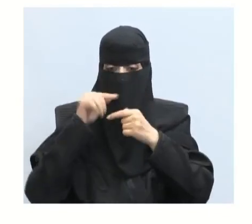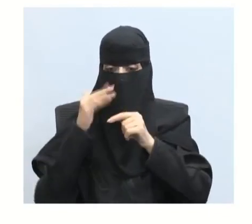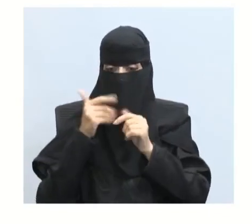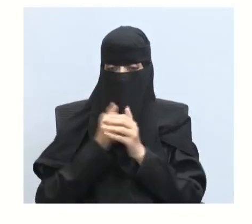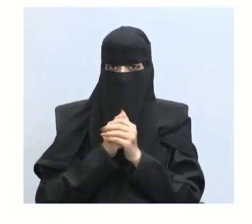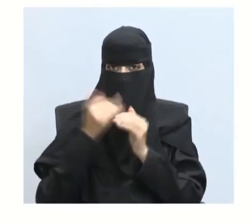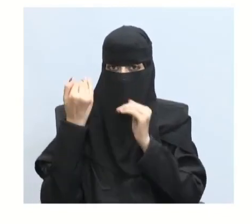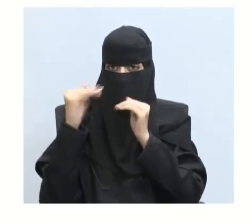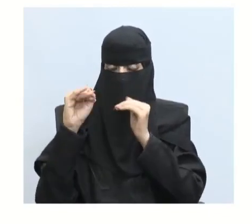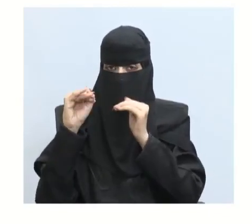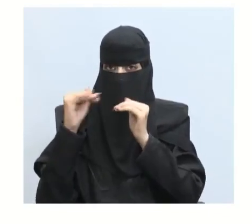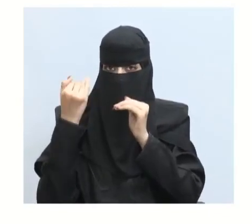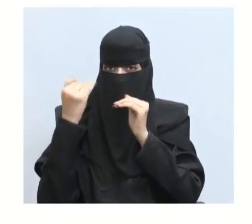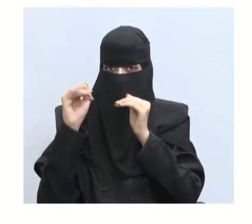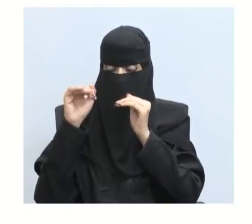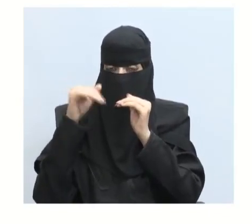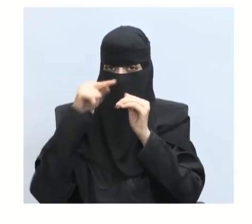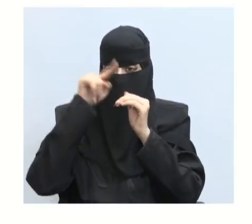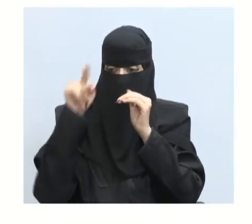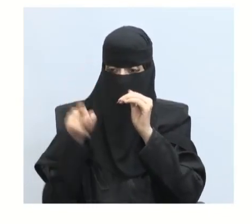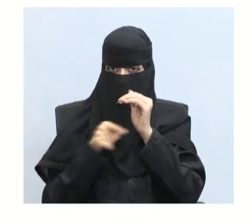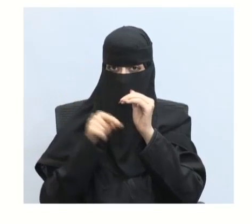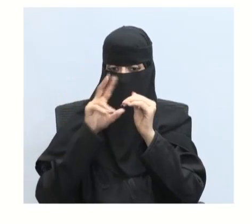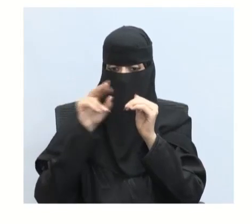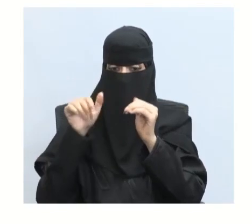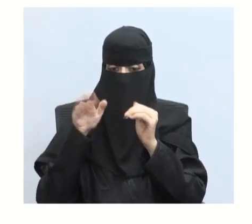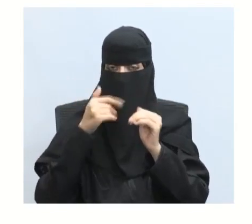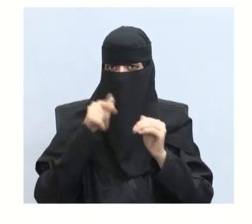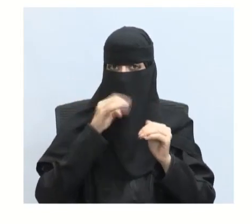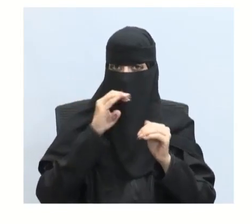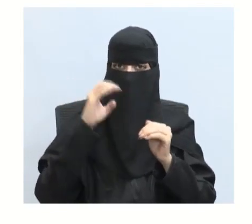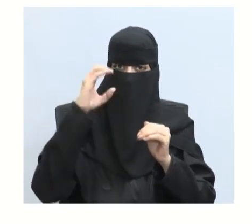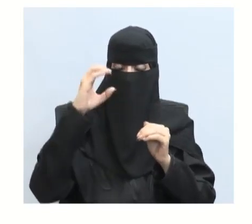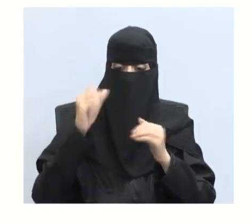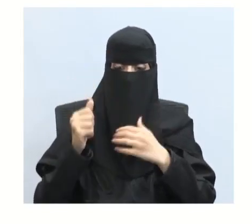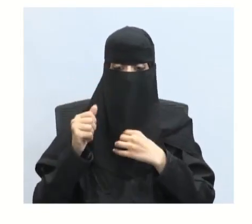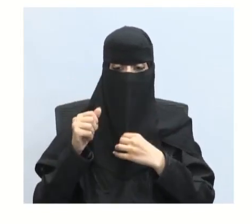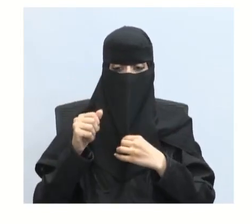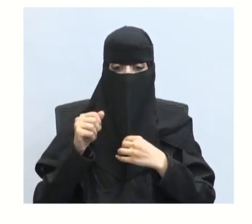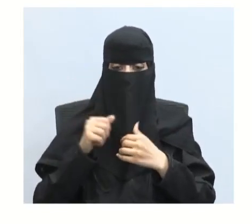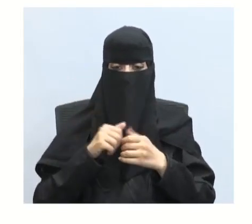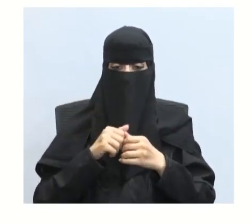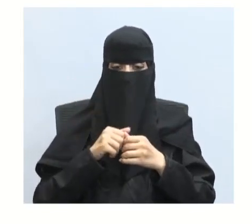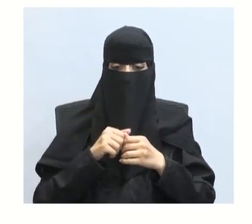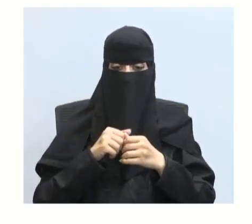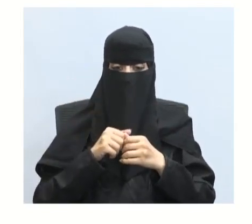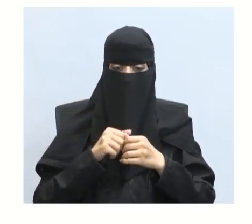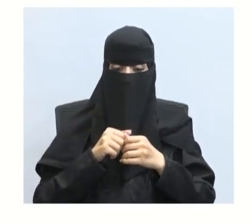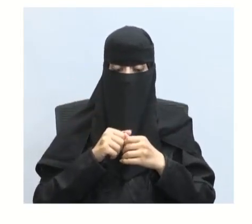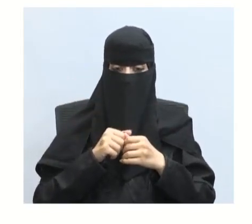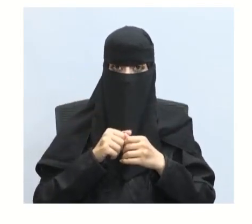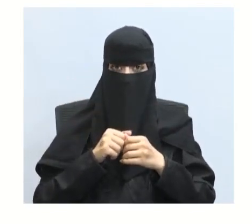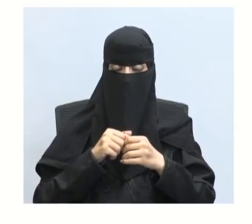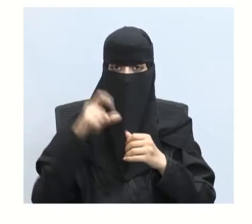ماذا نصف قطر التكور او مثلي قطر التكور رب ربع قطر التكور احسنت اذا